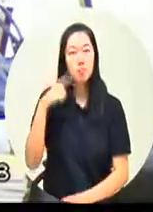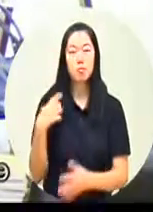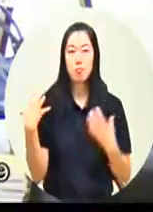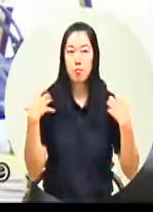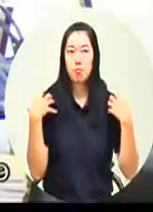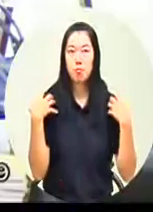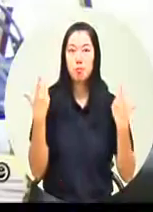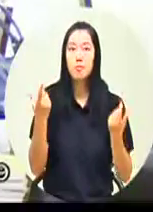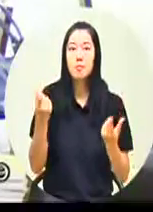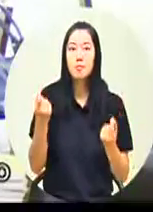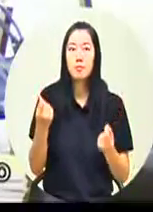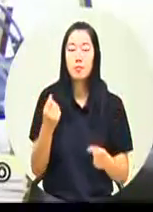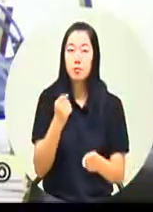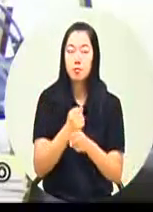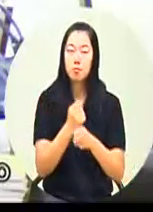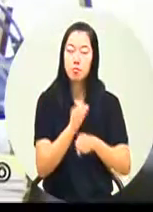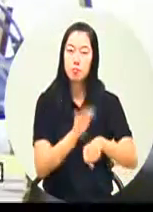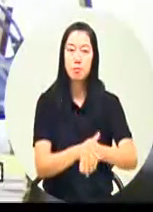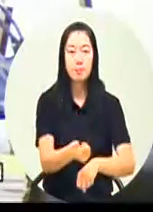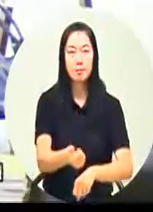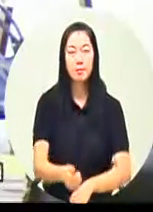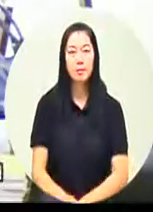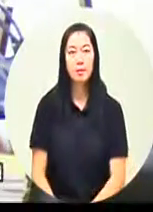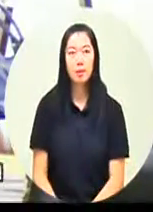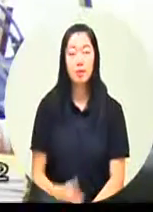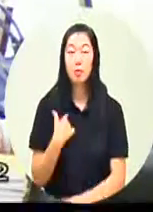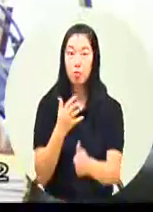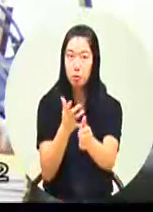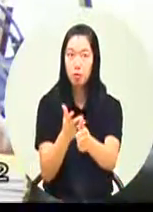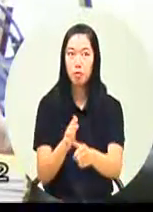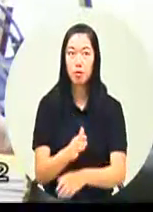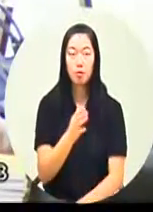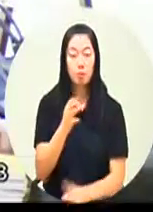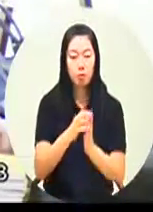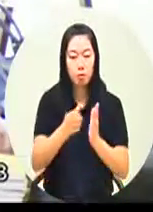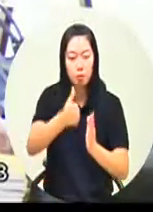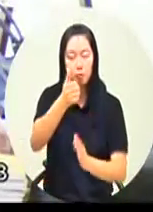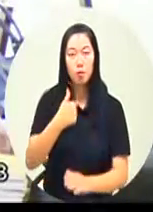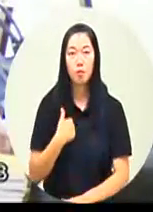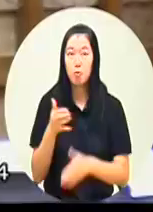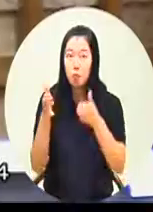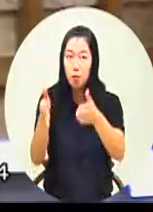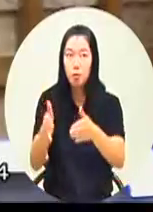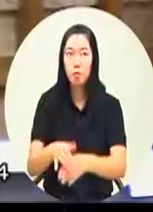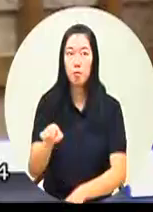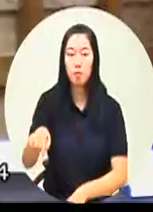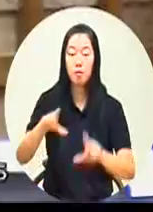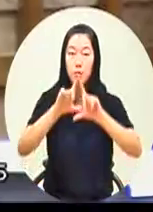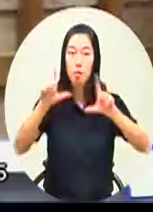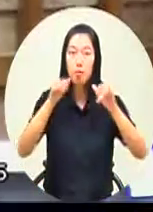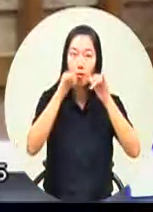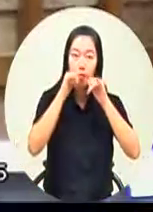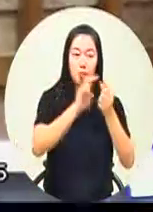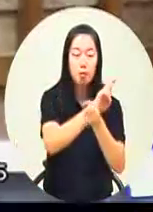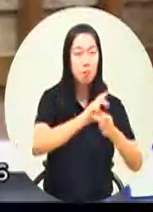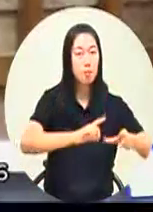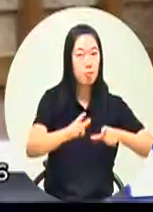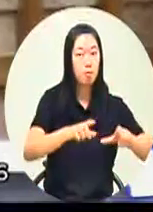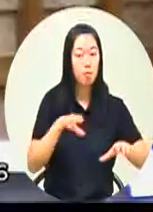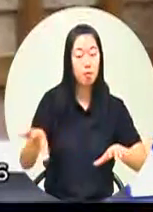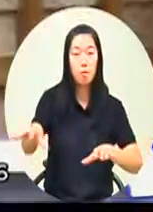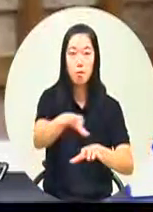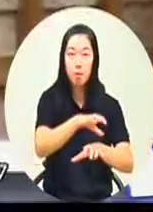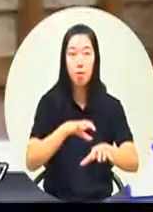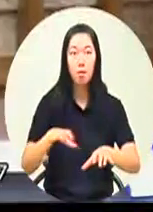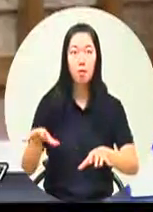是很得心应手。我想先请问一下观光局长，对我们大寮林园地区，我们